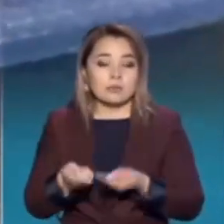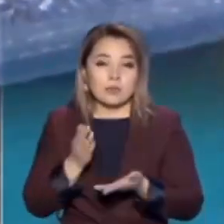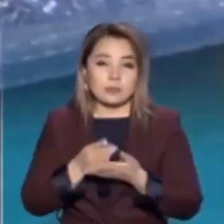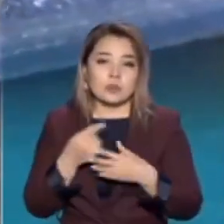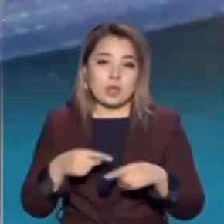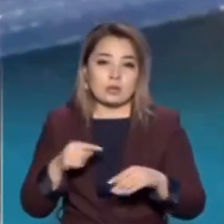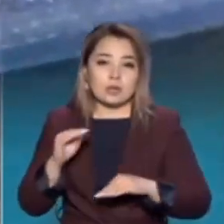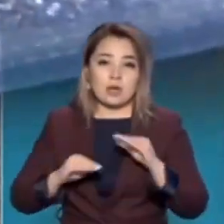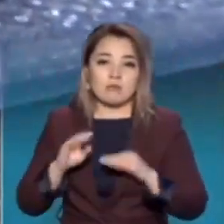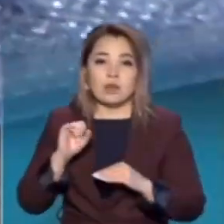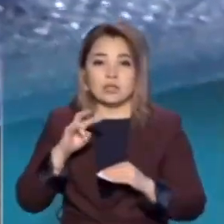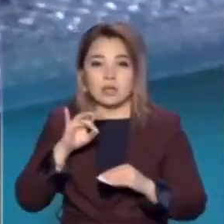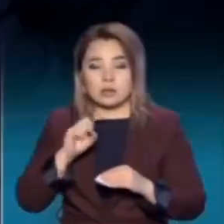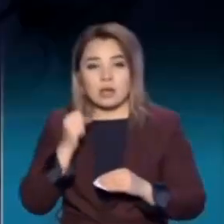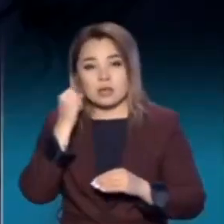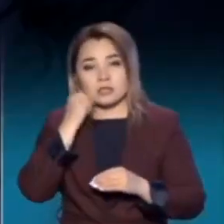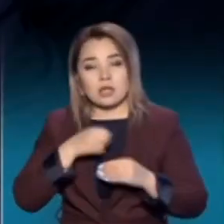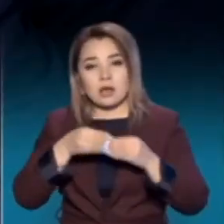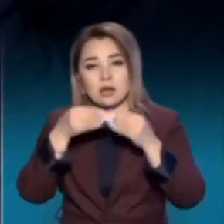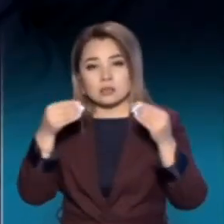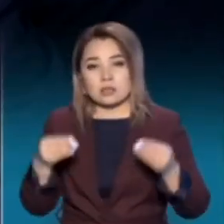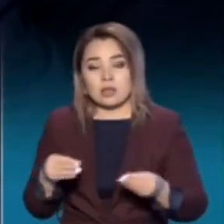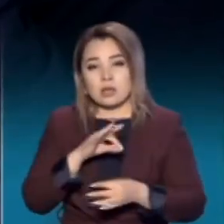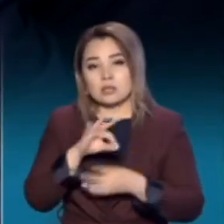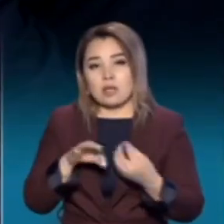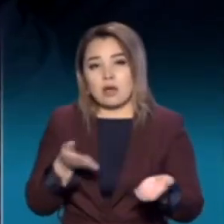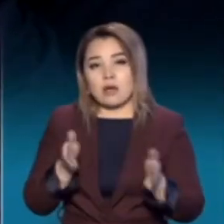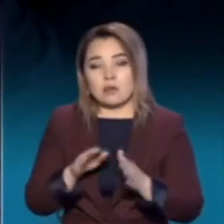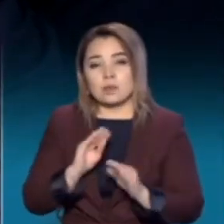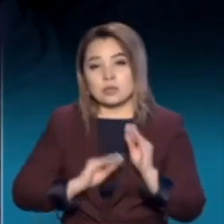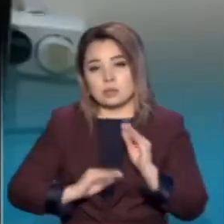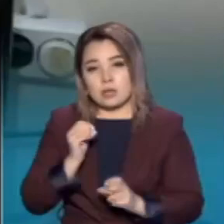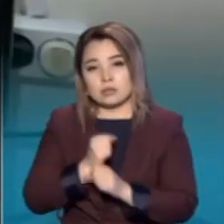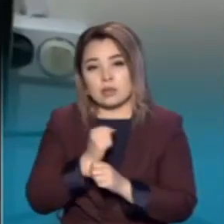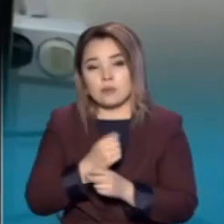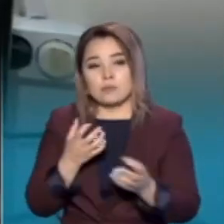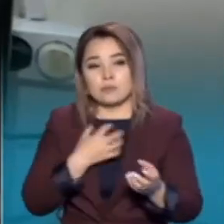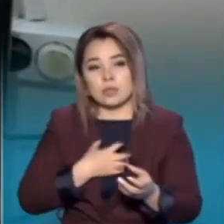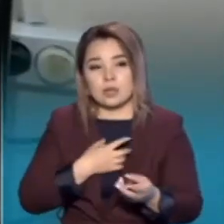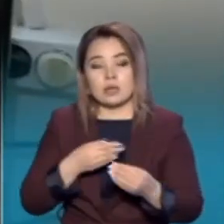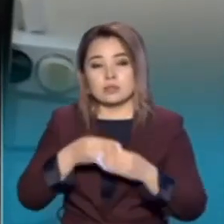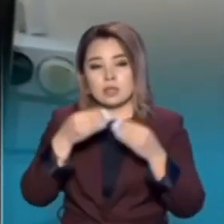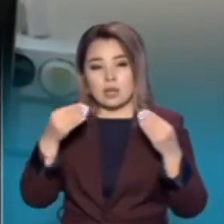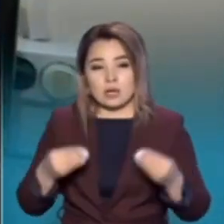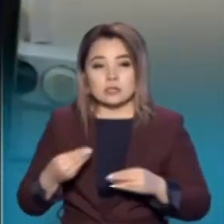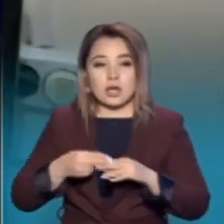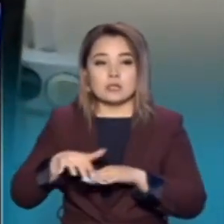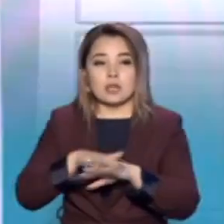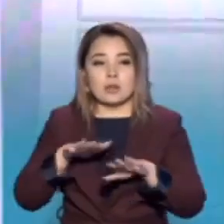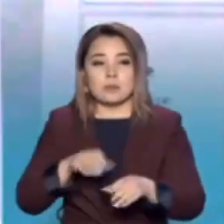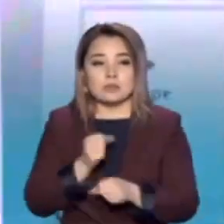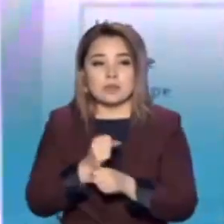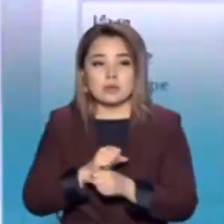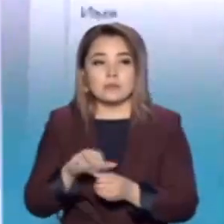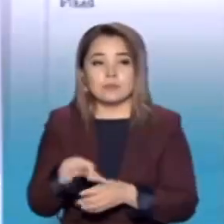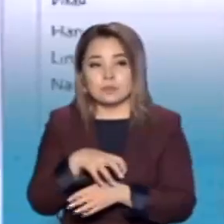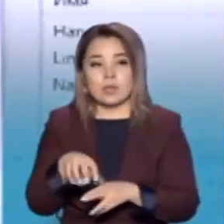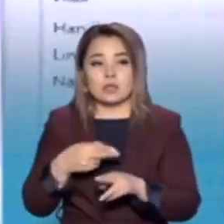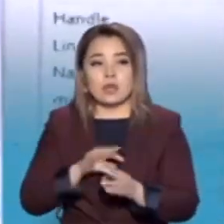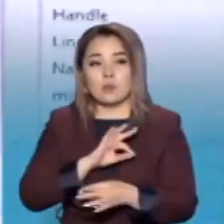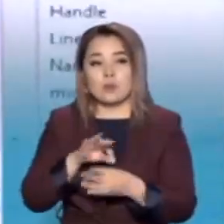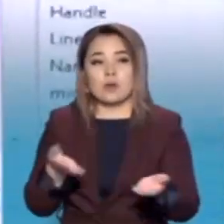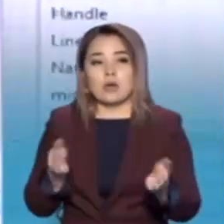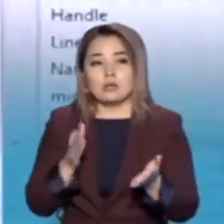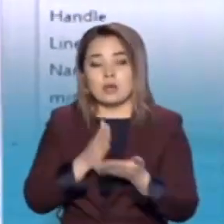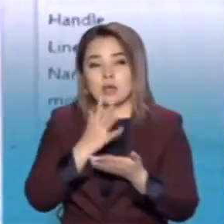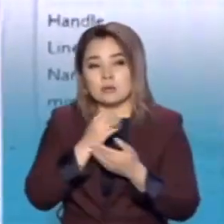өзгелерін фанера, ескі компьютерлердің қалдықтарынан жинапты. Принтерге керекті қымбат пластик жіп үшін де шығындалмайды. Өнертапқыш оны бос қалған